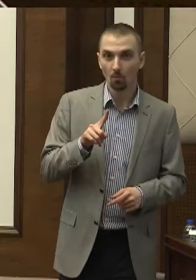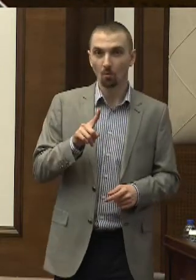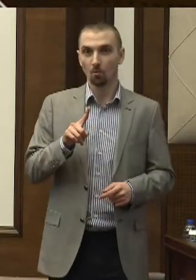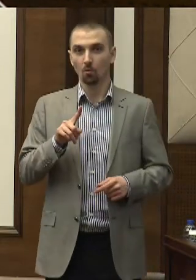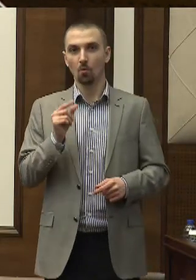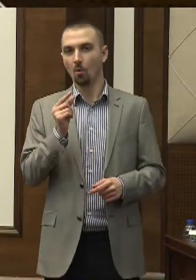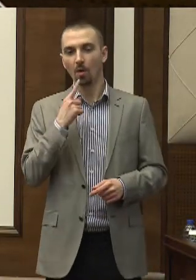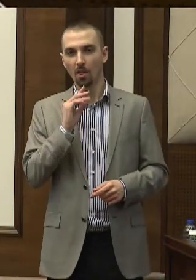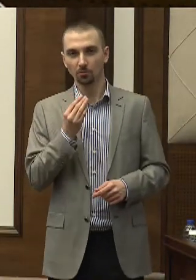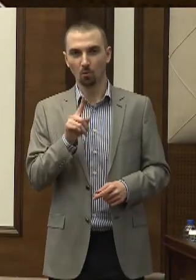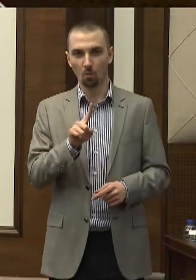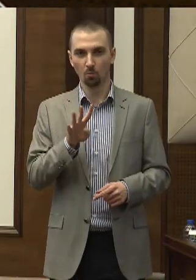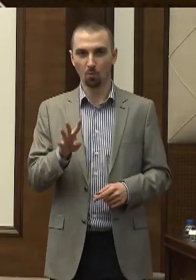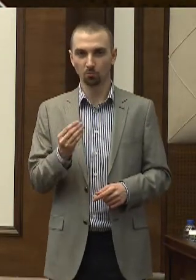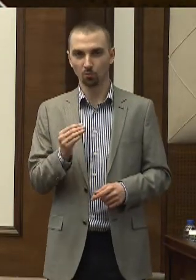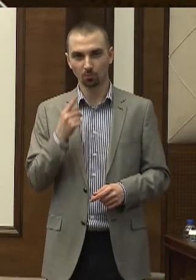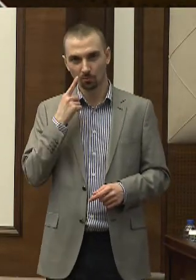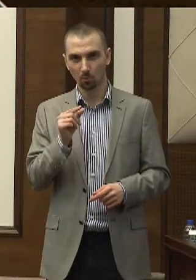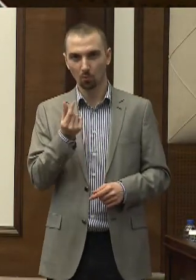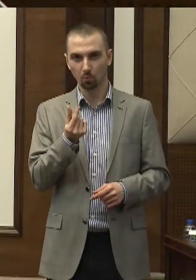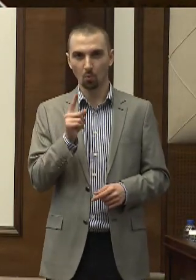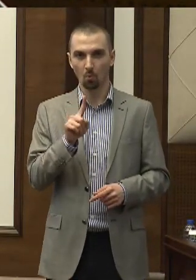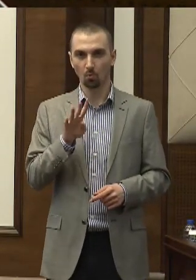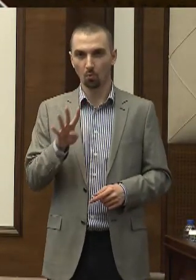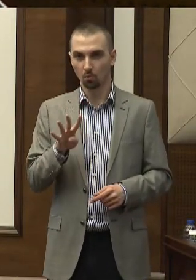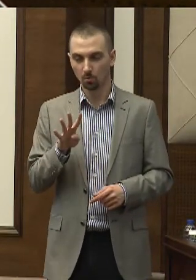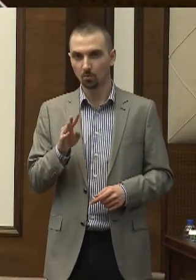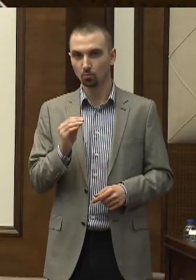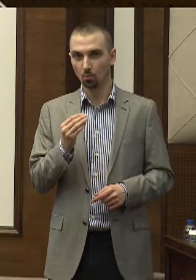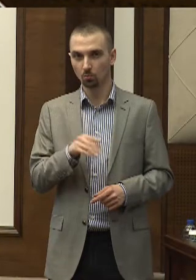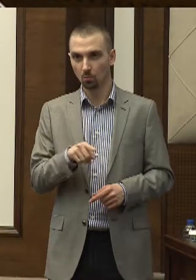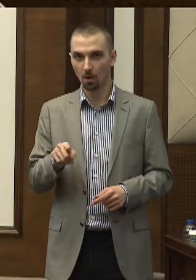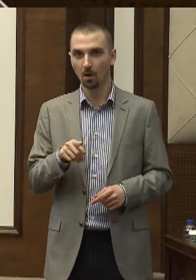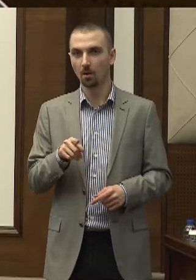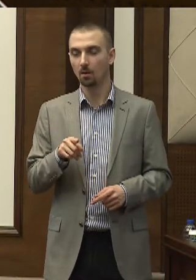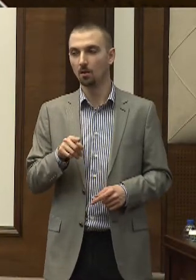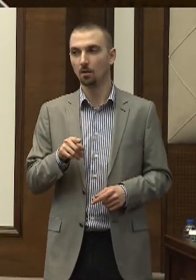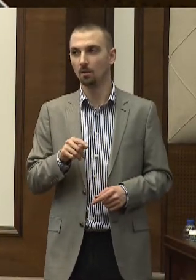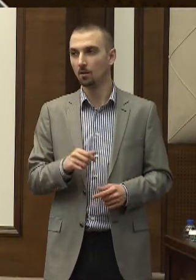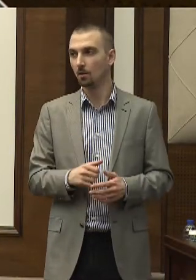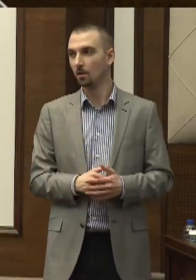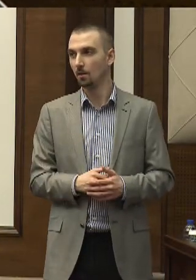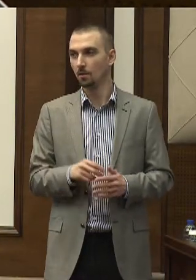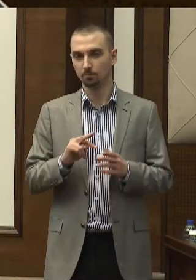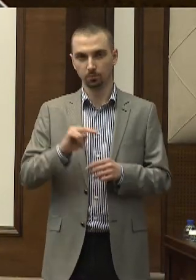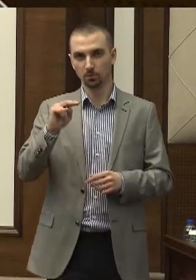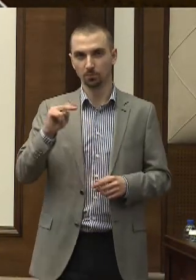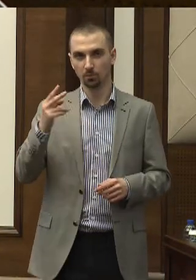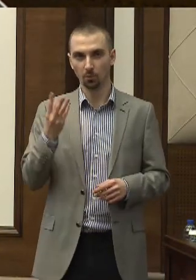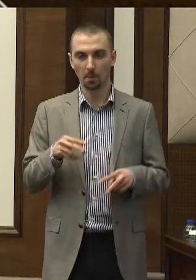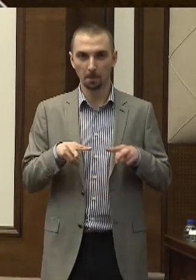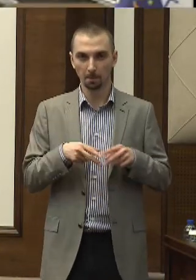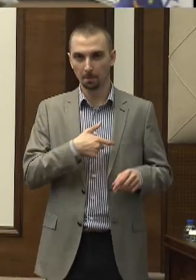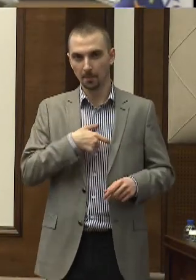başkanım, U14. U14'den evet. 5 tane çocuğumuz. İşte onları çıkartacaksınız, duyuracaksınız. Çok güzel ya. Bak ben de